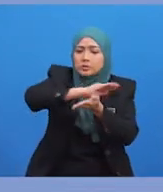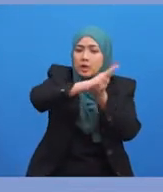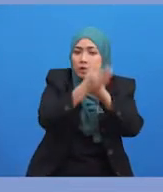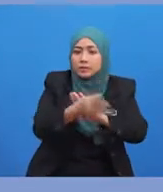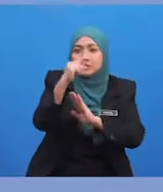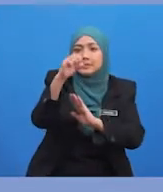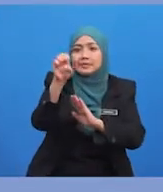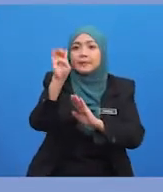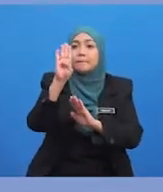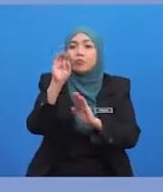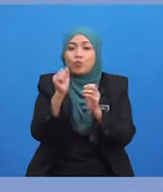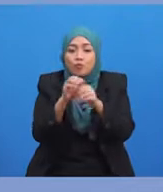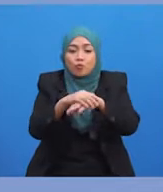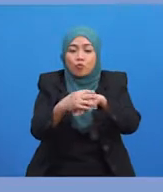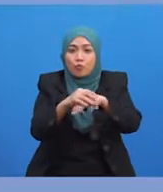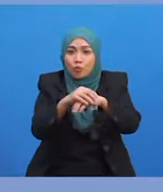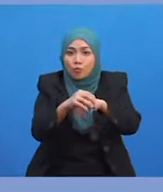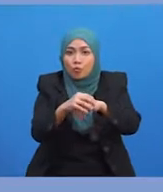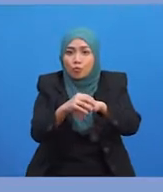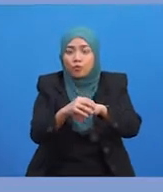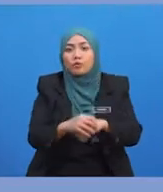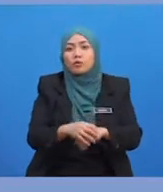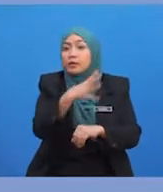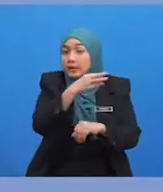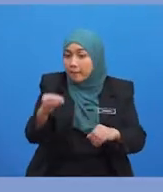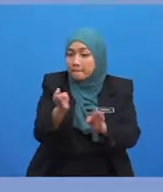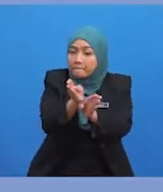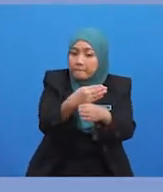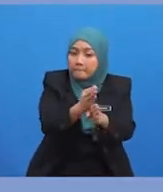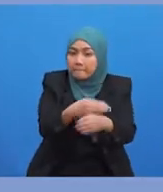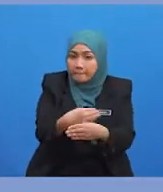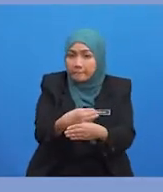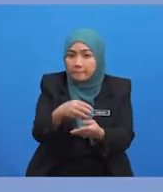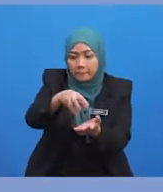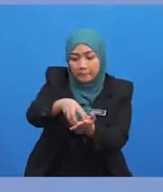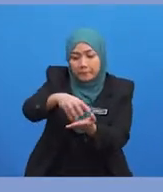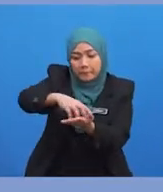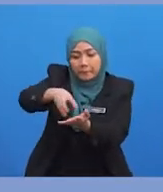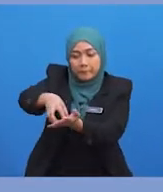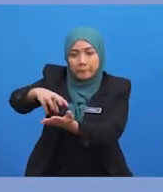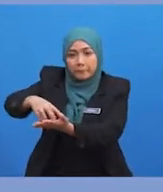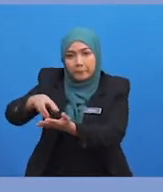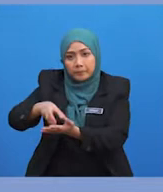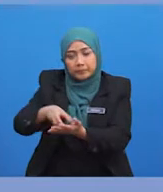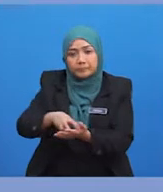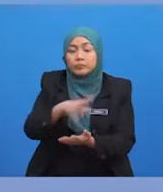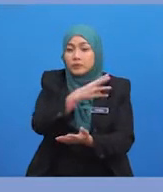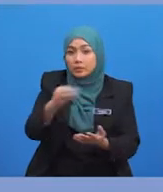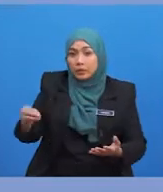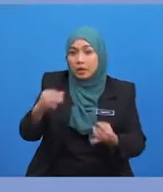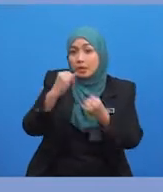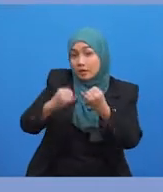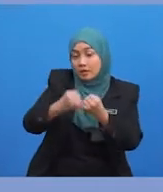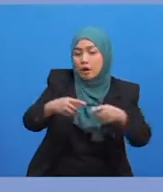bentukkan dough menjadi donat mengikut cita rasa murid-murid. Dan seterusnya, goreng dengan